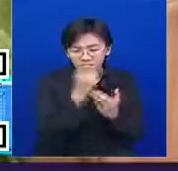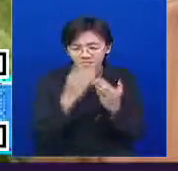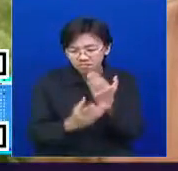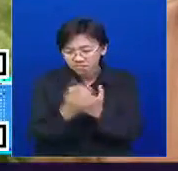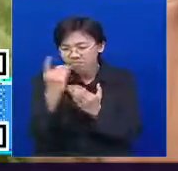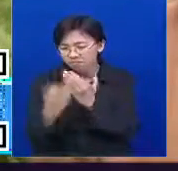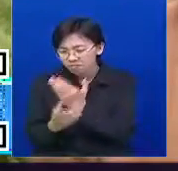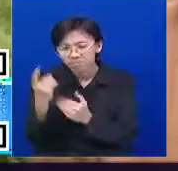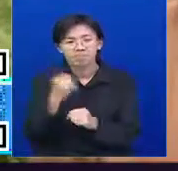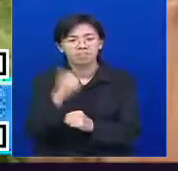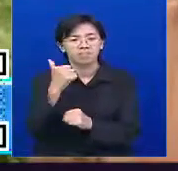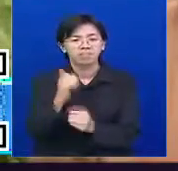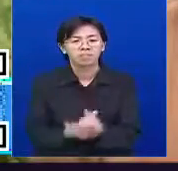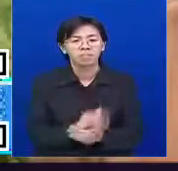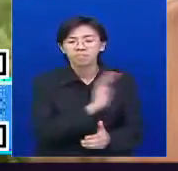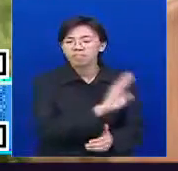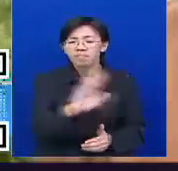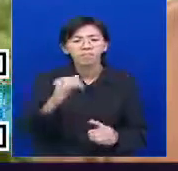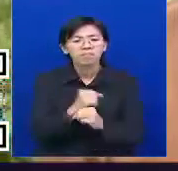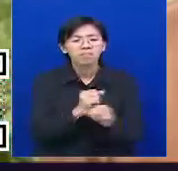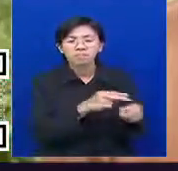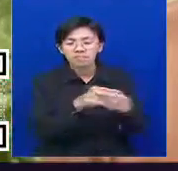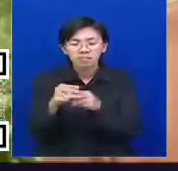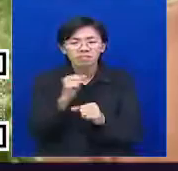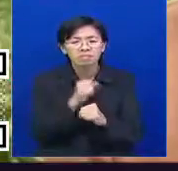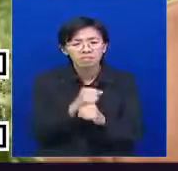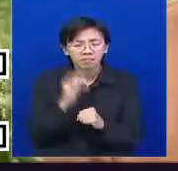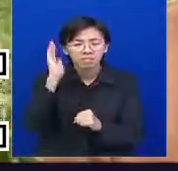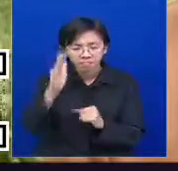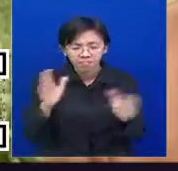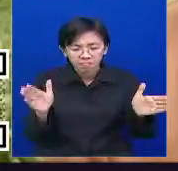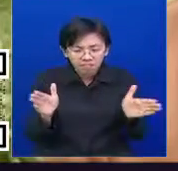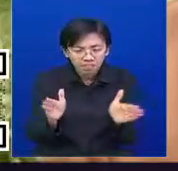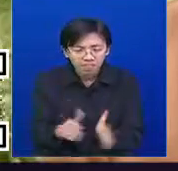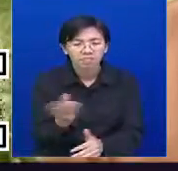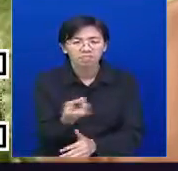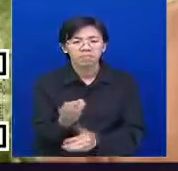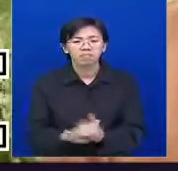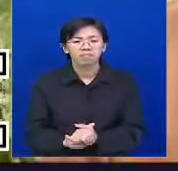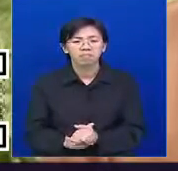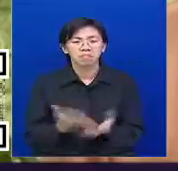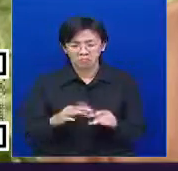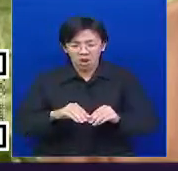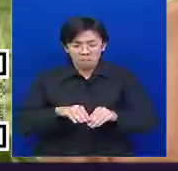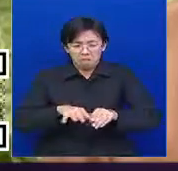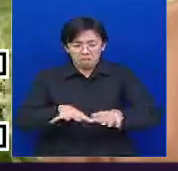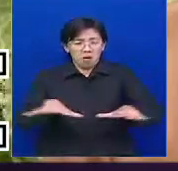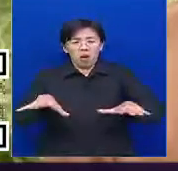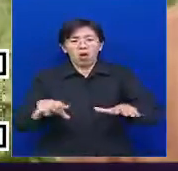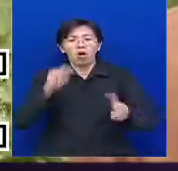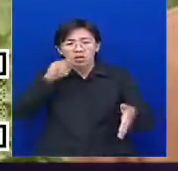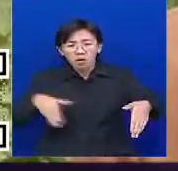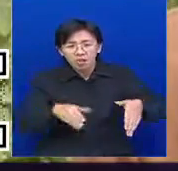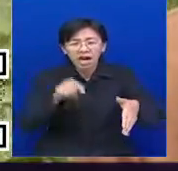ตรผักตบชวาในเขตท้องที่ใครท้องถิ่นใครช่วยกันทำมันก็จะน้อยลงนะครับคงไม่ปล่อยให้เป็นภาระแก่แม่น้ำ